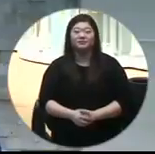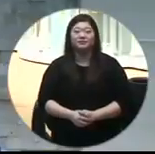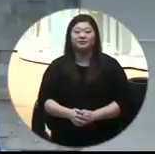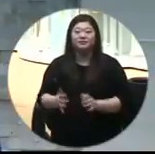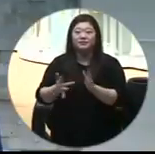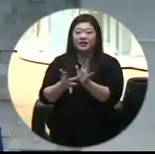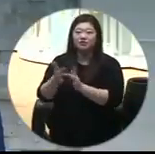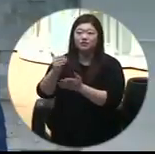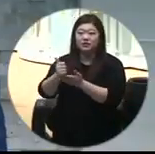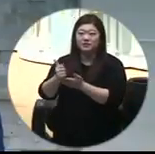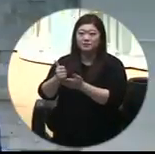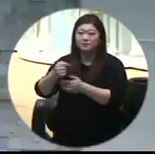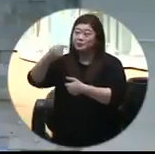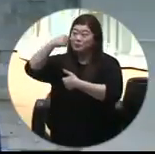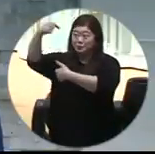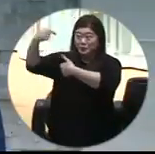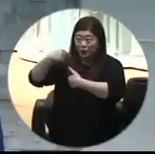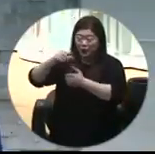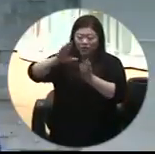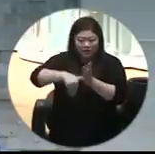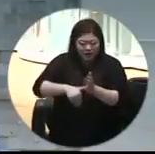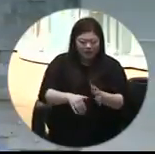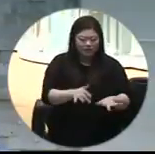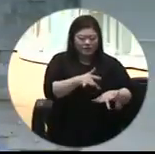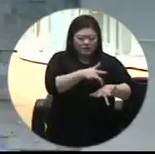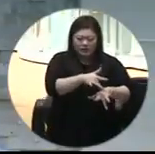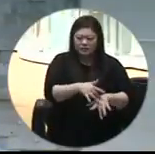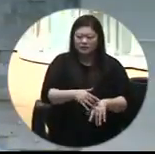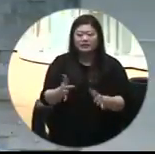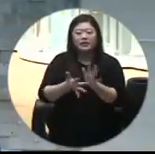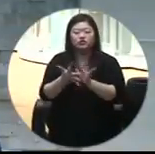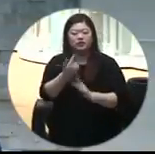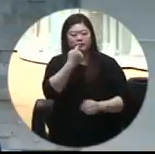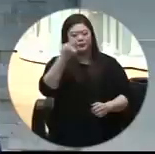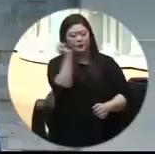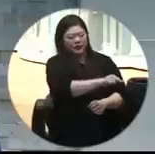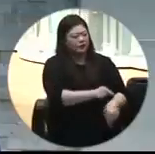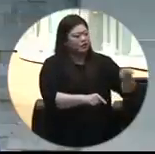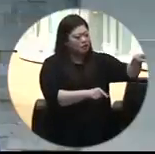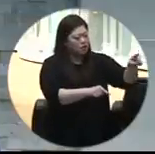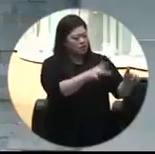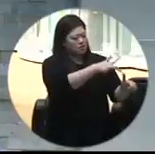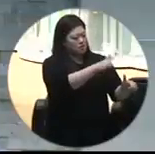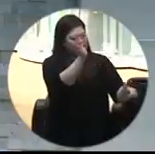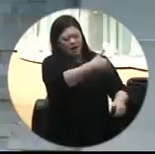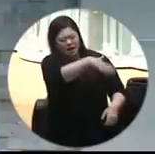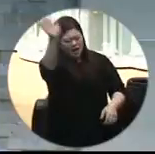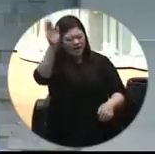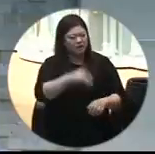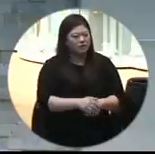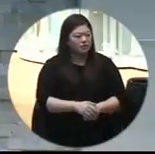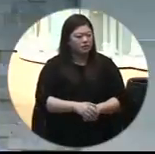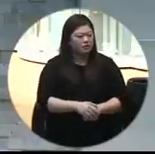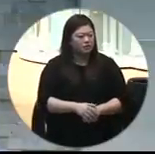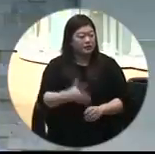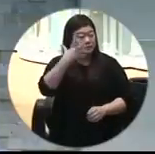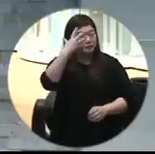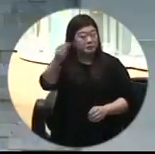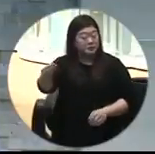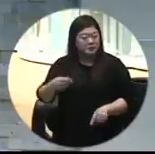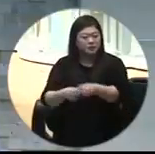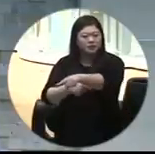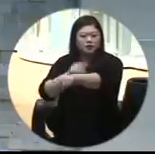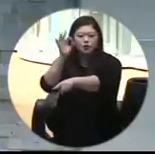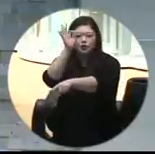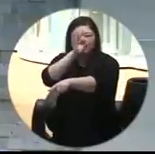명령에 귀신들이 뭐요? 이 사람에게서 나와 그랬어. 예수님 명령에 나와 가지고 돼지떼. 산에서